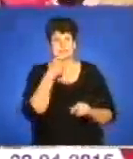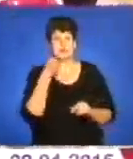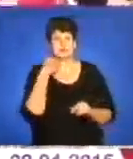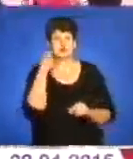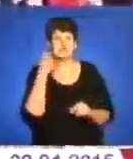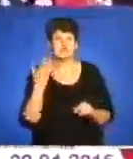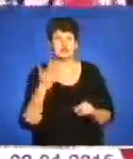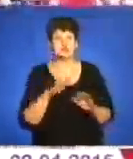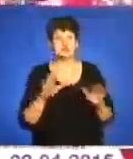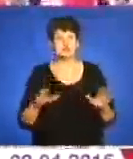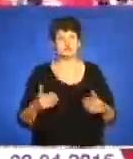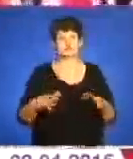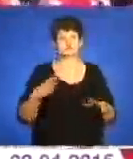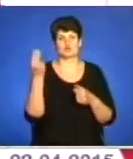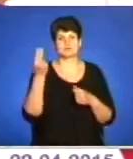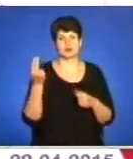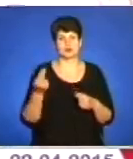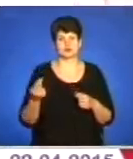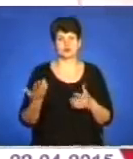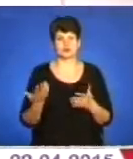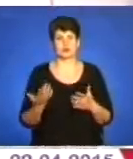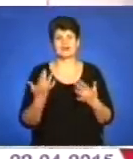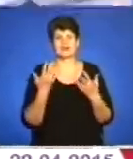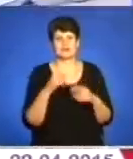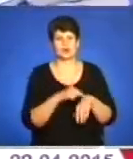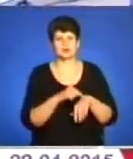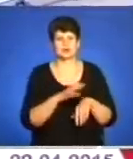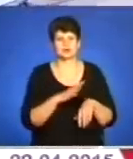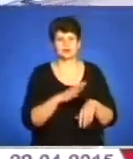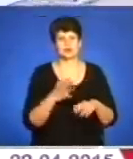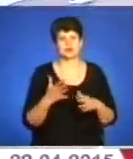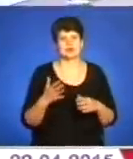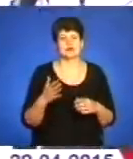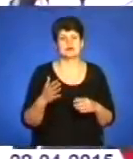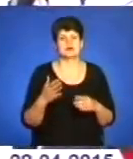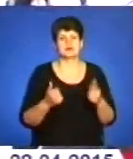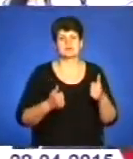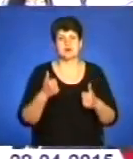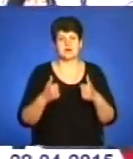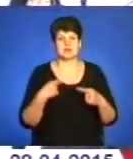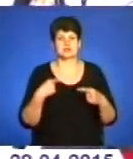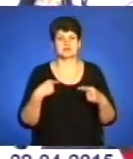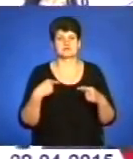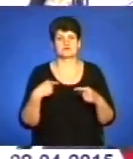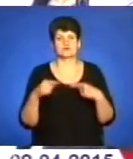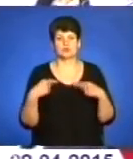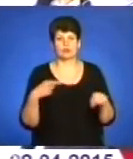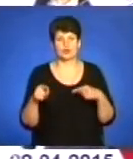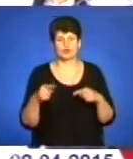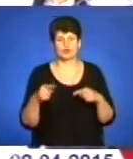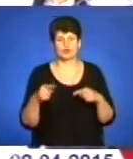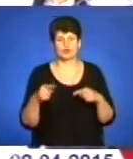діти з ентузіазмом розпочали змагання в улюблених видах спорту. Найбільше охочих було пограти в баскетбол. Змагалися на роликах, в